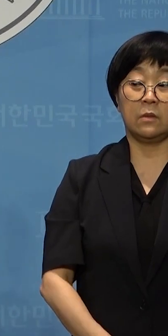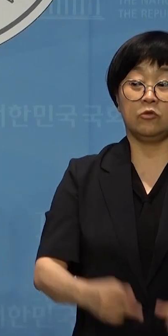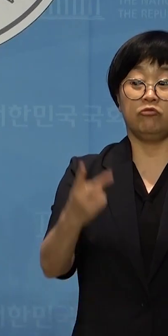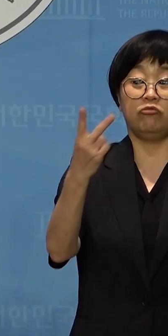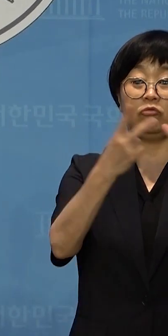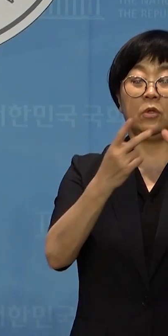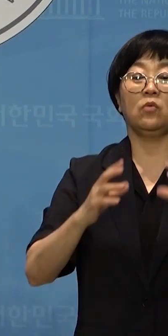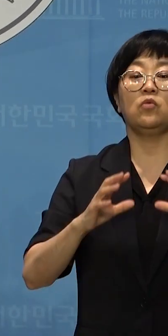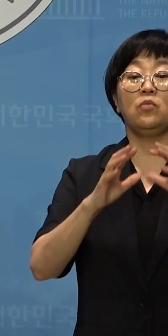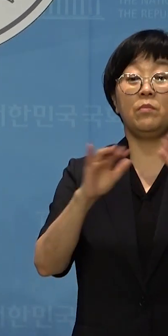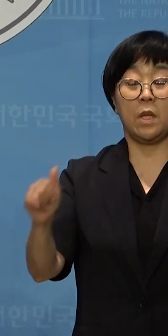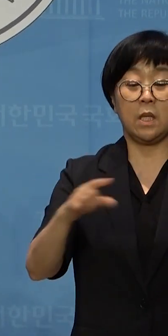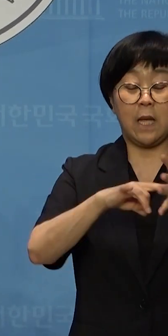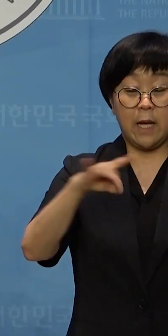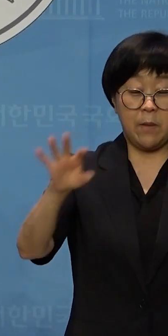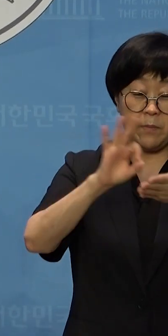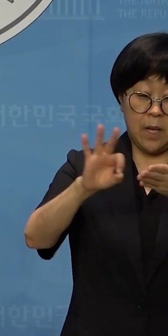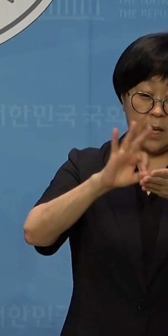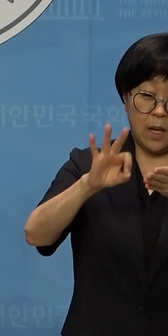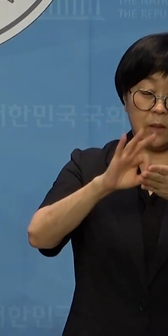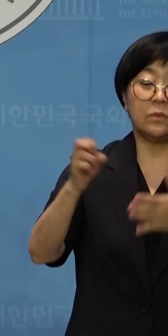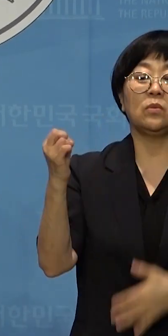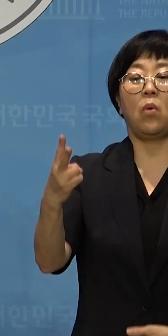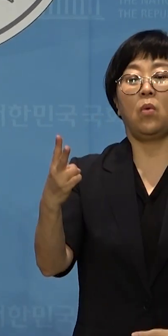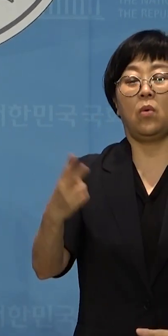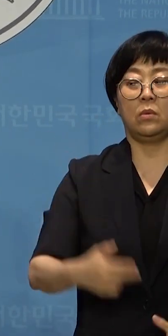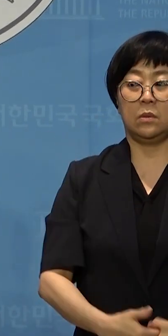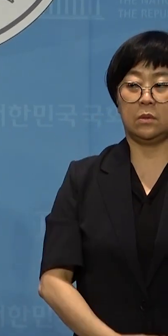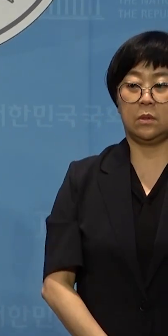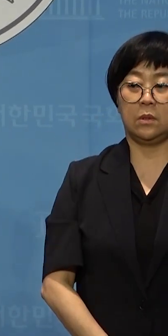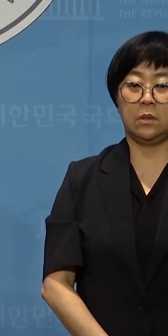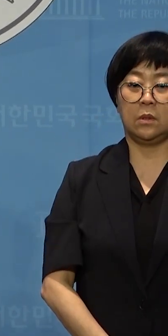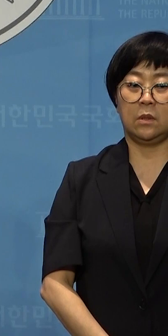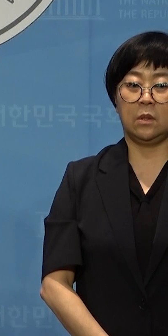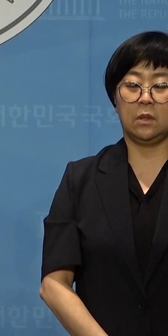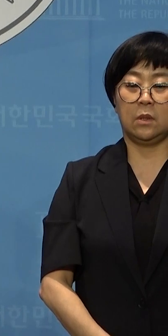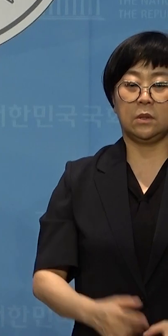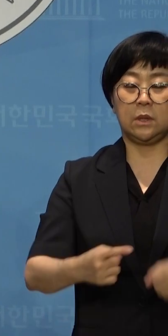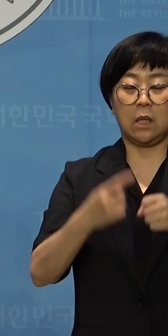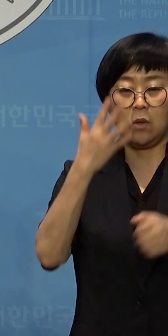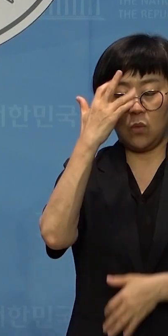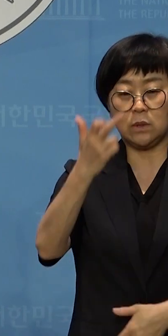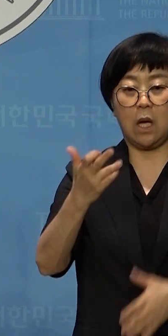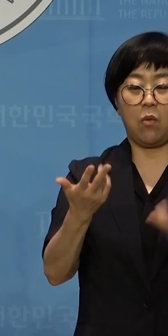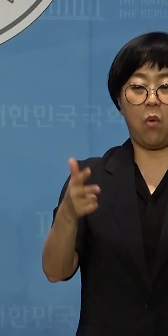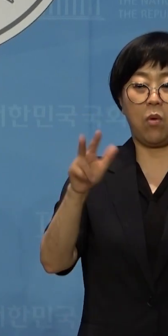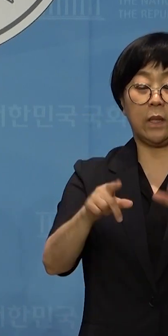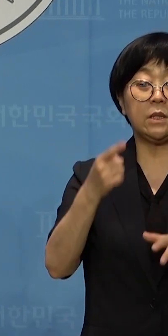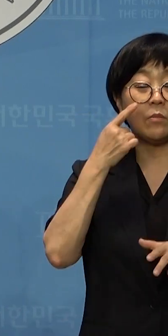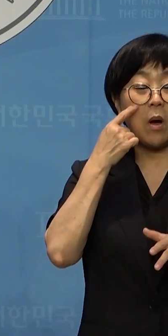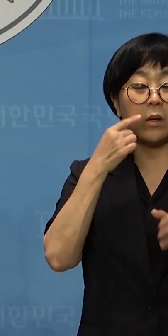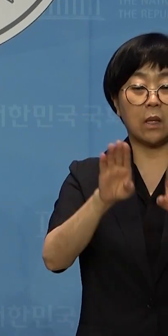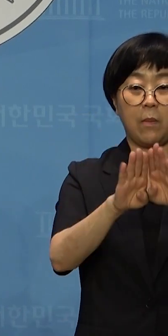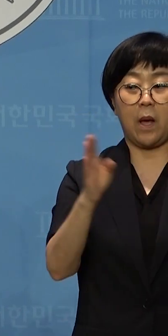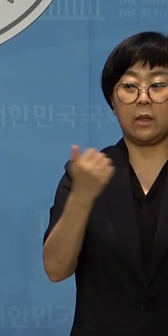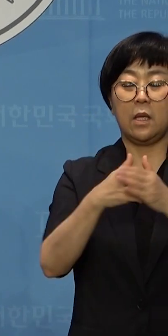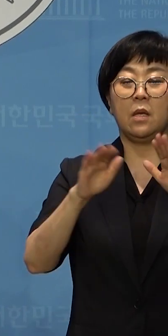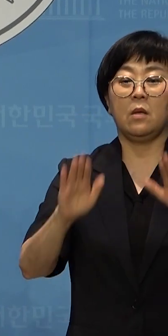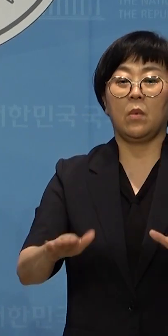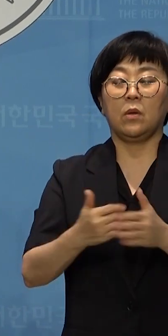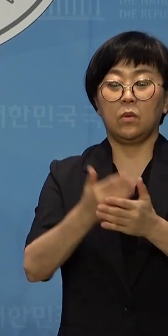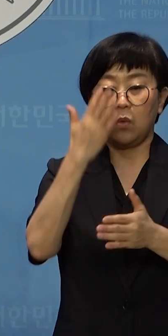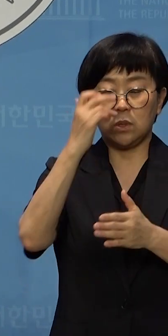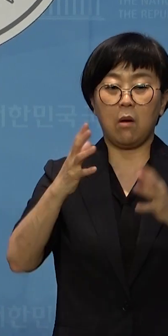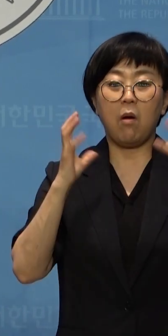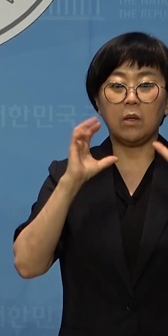둘째, 국민 혈세가 막대하게 낭비되고 있습니다. 작년 용산공원 시범 개방에 이어 이번